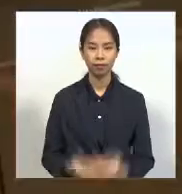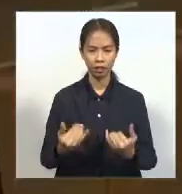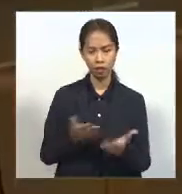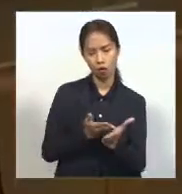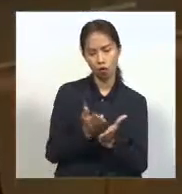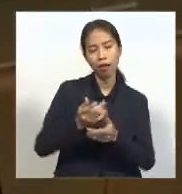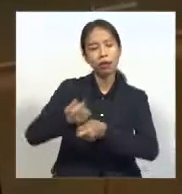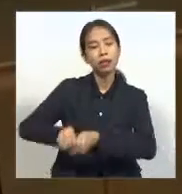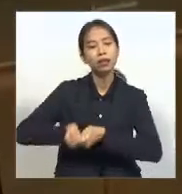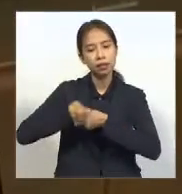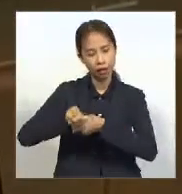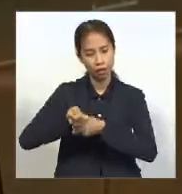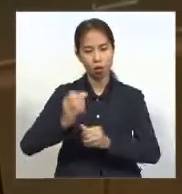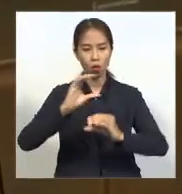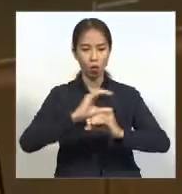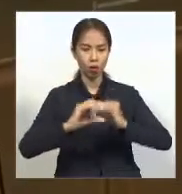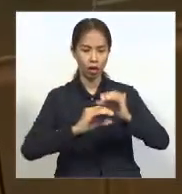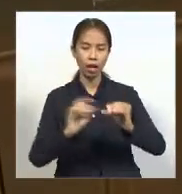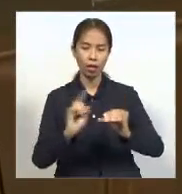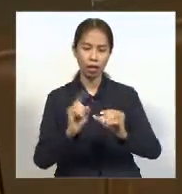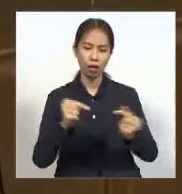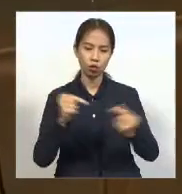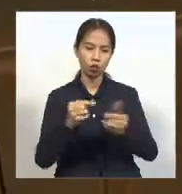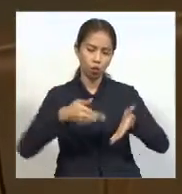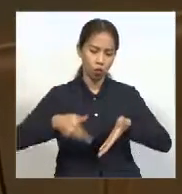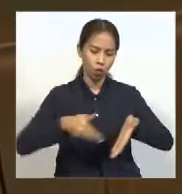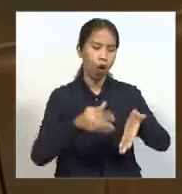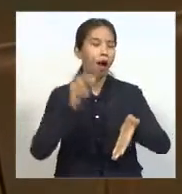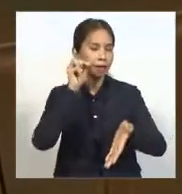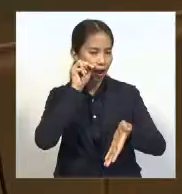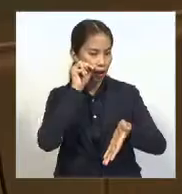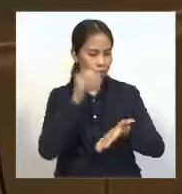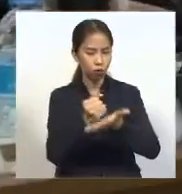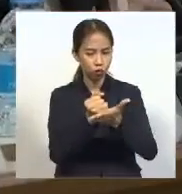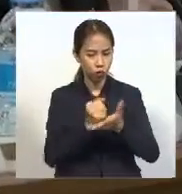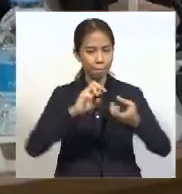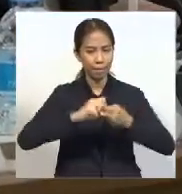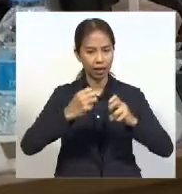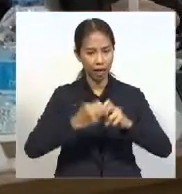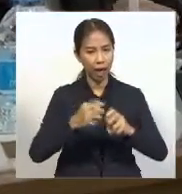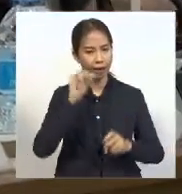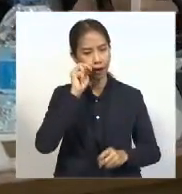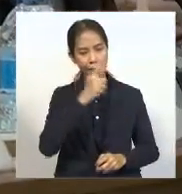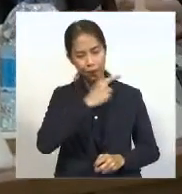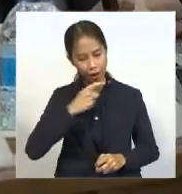ก็มีการเตรียมเสนอโครงการพัฒนาแหล่งน้ำลุ่มน้ำแม่กลองเพื่อแก้ปัญหาภัยแล้งการพัฒนาคุ